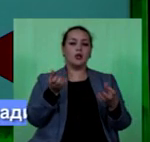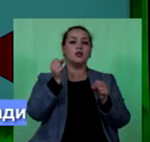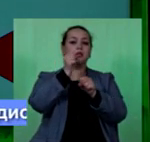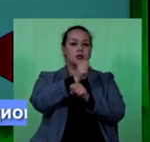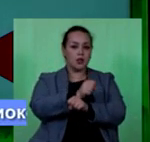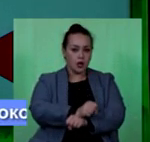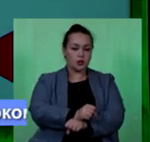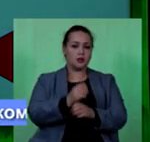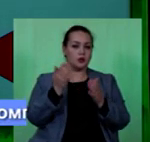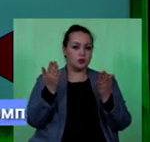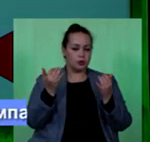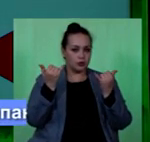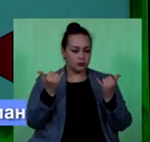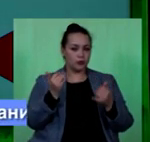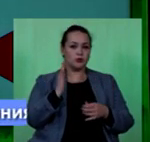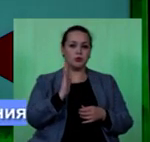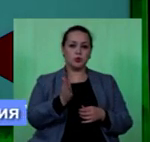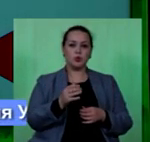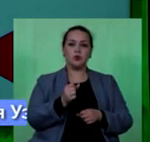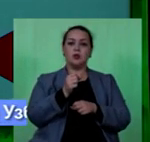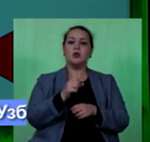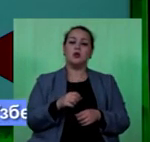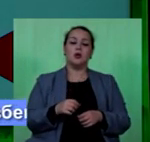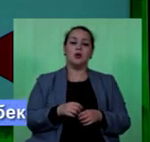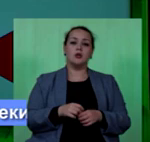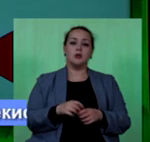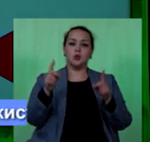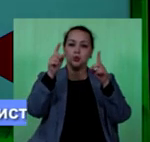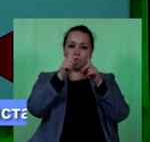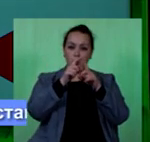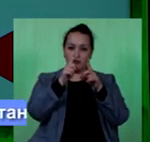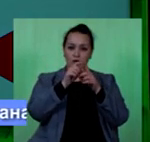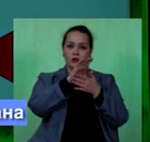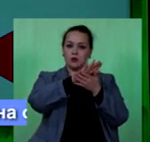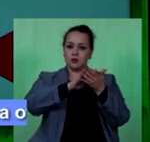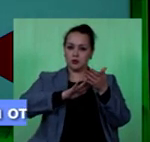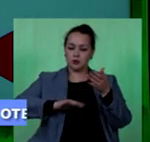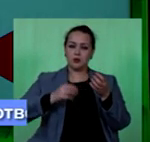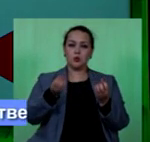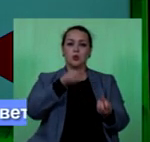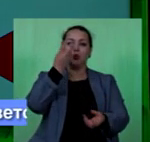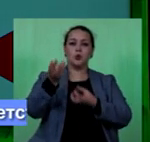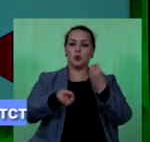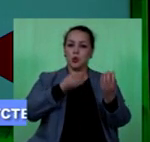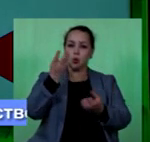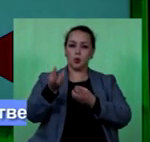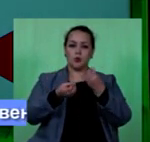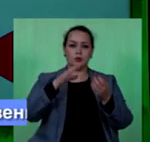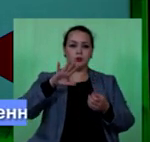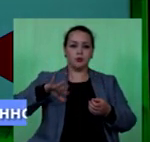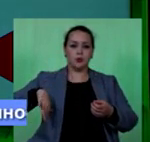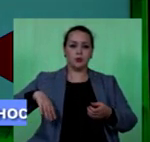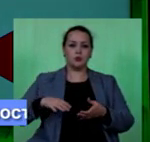остановимся станция словарная далее станция цветочная будем